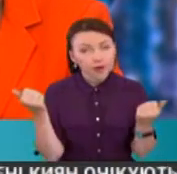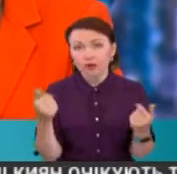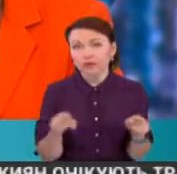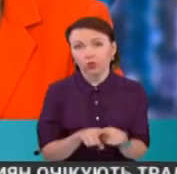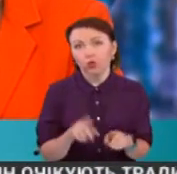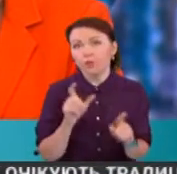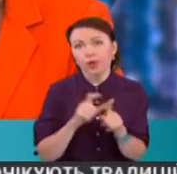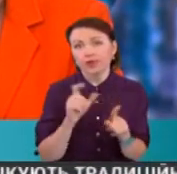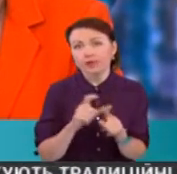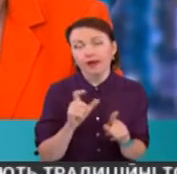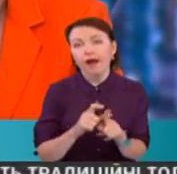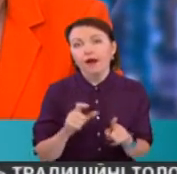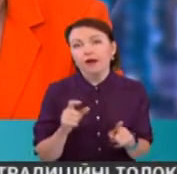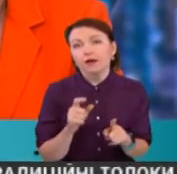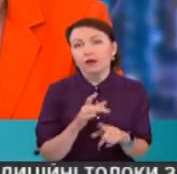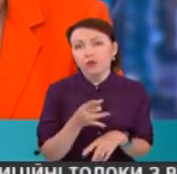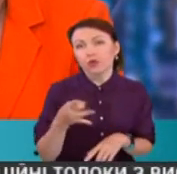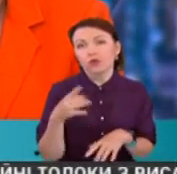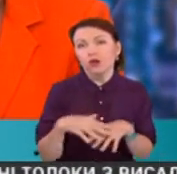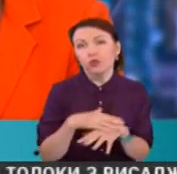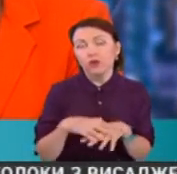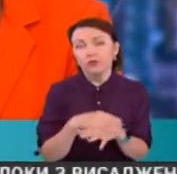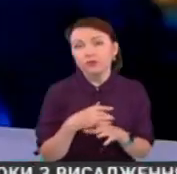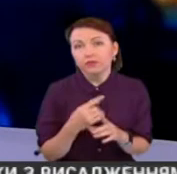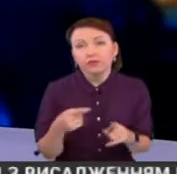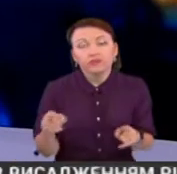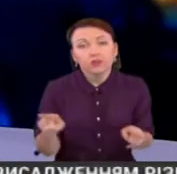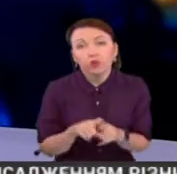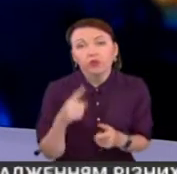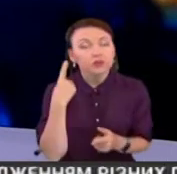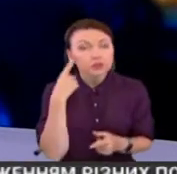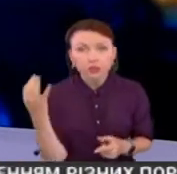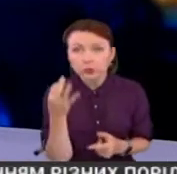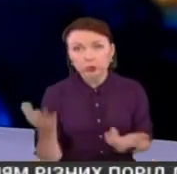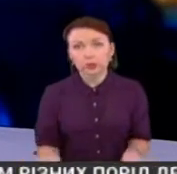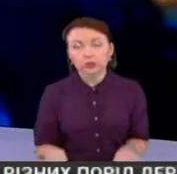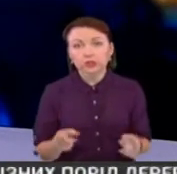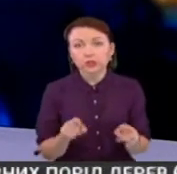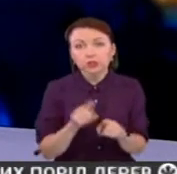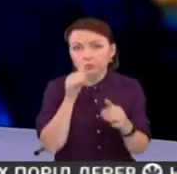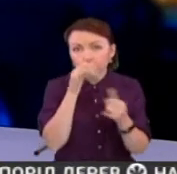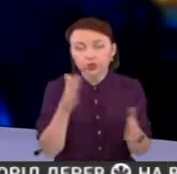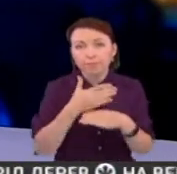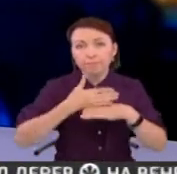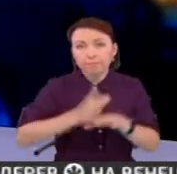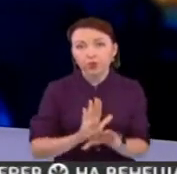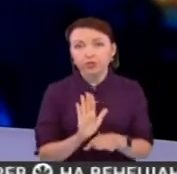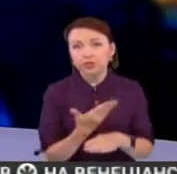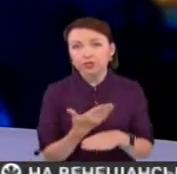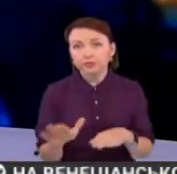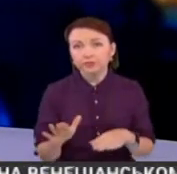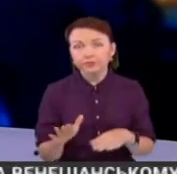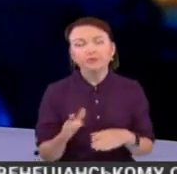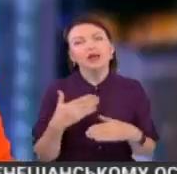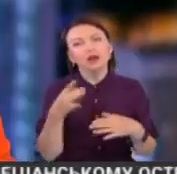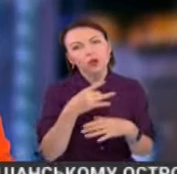такого поняття, як районна громада, тому що вона в природі не існує. Не можна поділити, тобто на райони